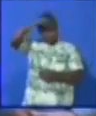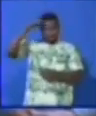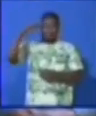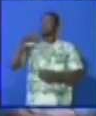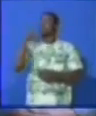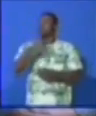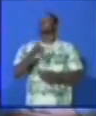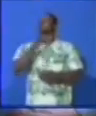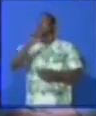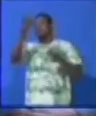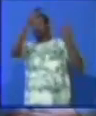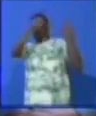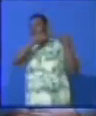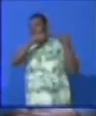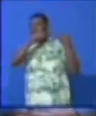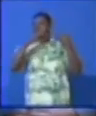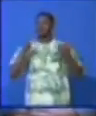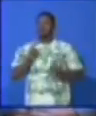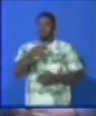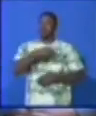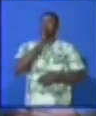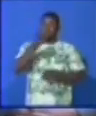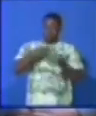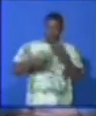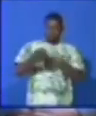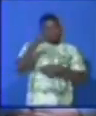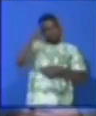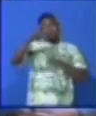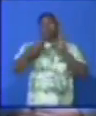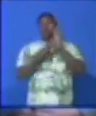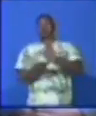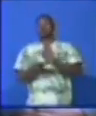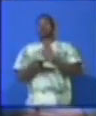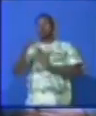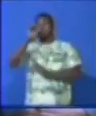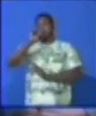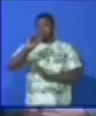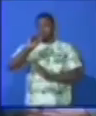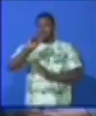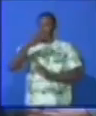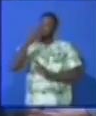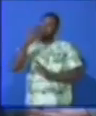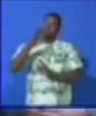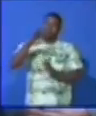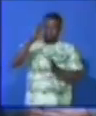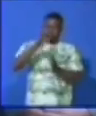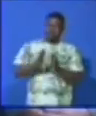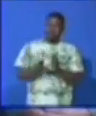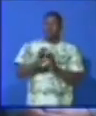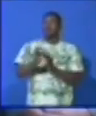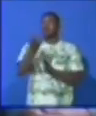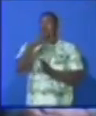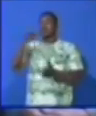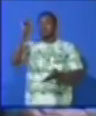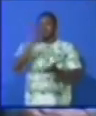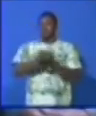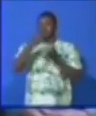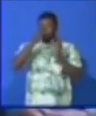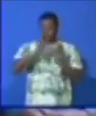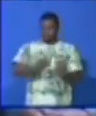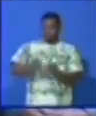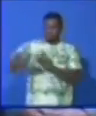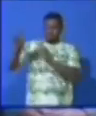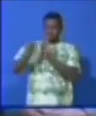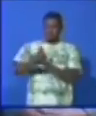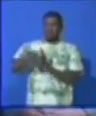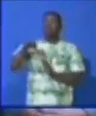charge. Donc nous sommes venus déjà pour présenter un peu brièvement cet organe que l'OCI a